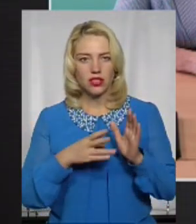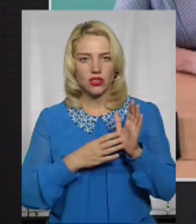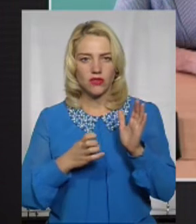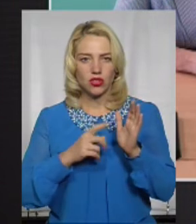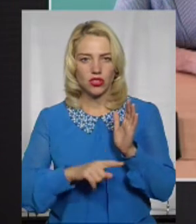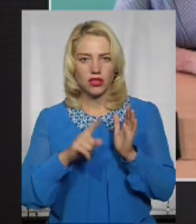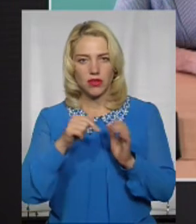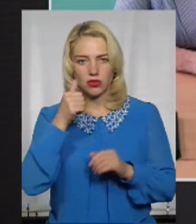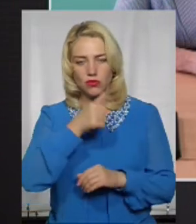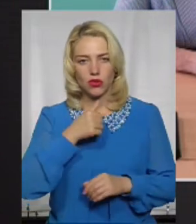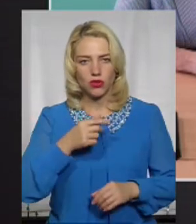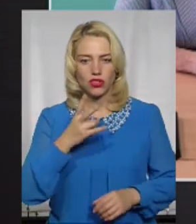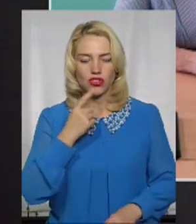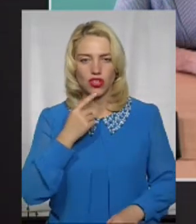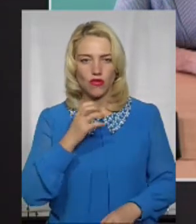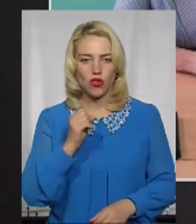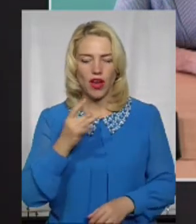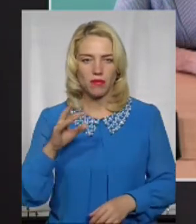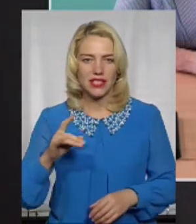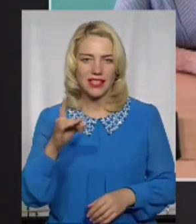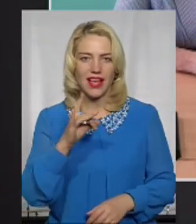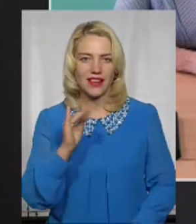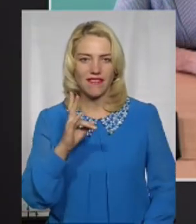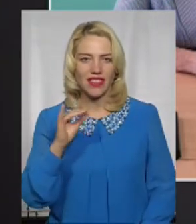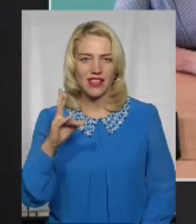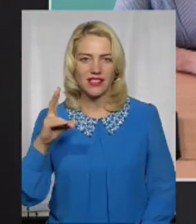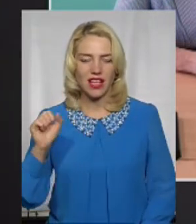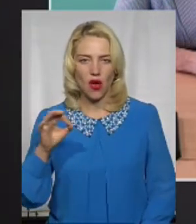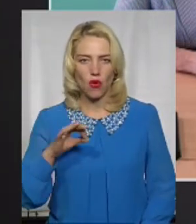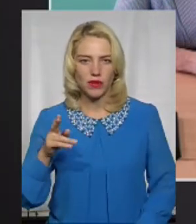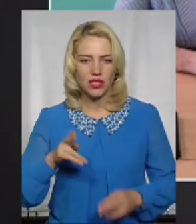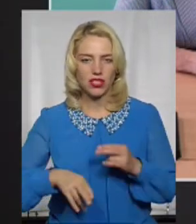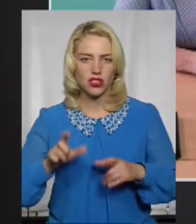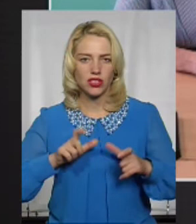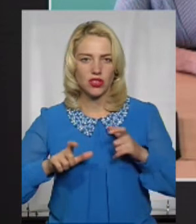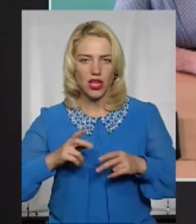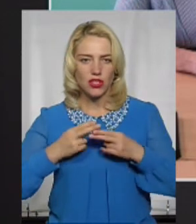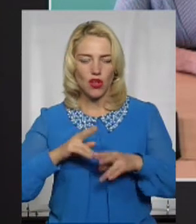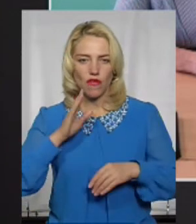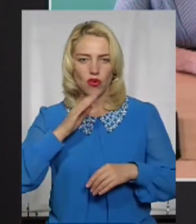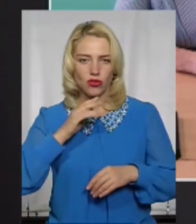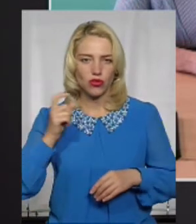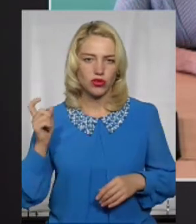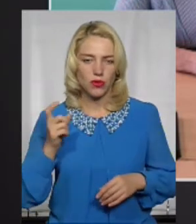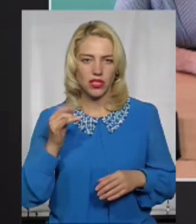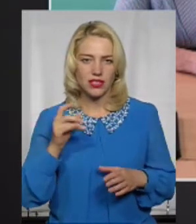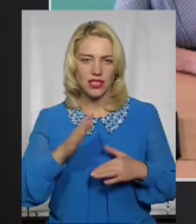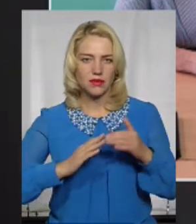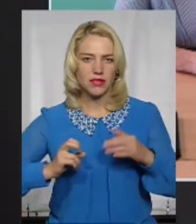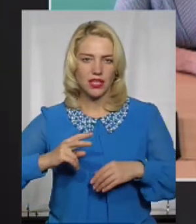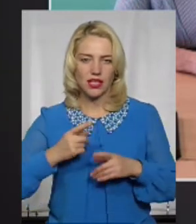1961-му у Червоноармійську, нині Радивилів, Рівненської області. Закінчила інститут інженерів водного господарства за